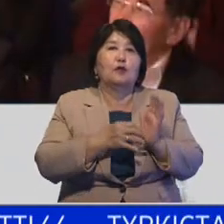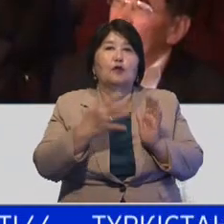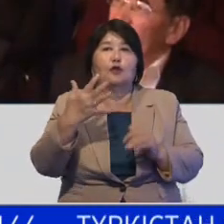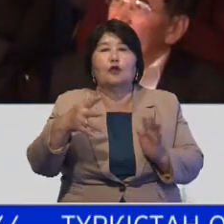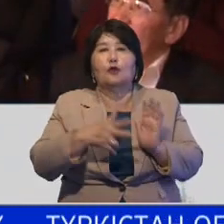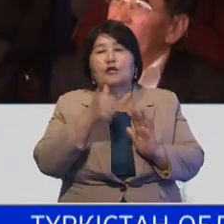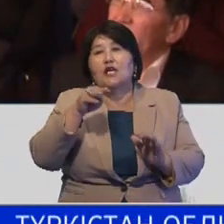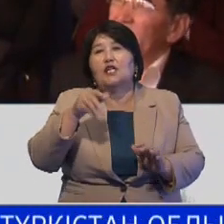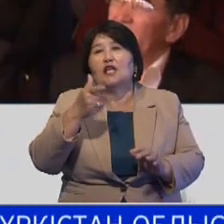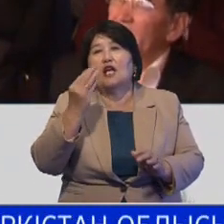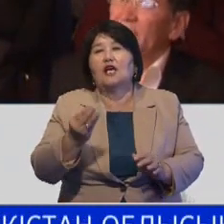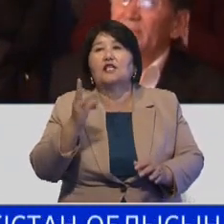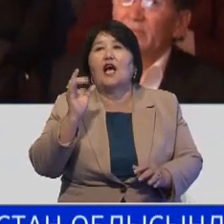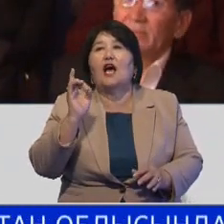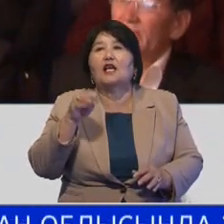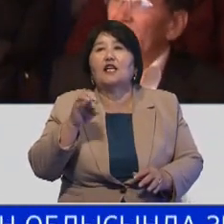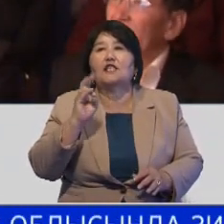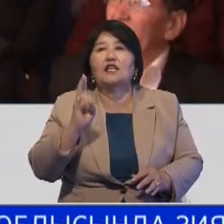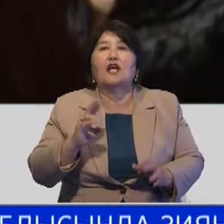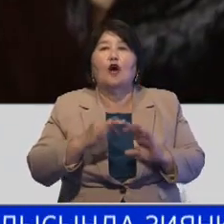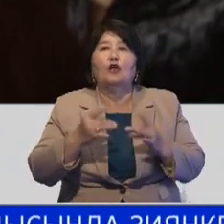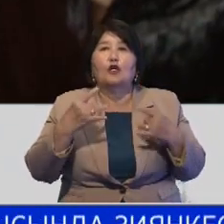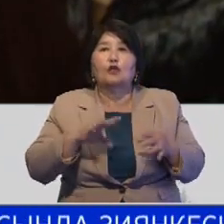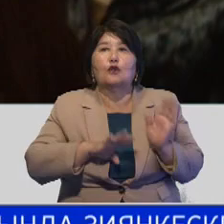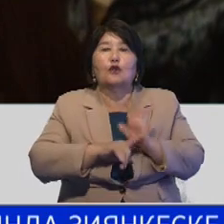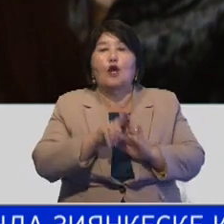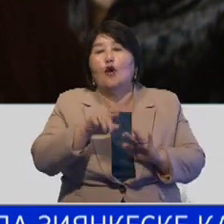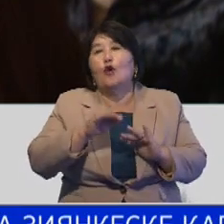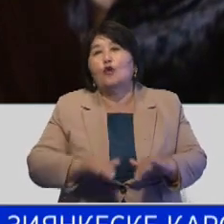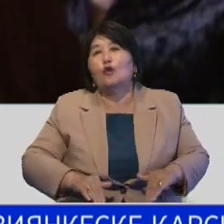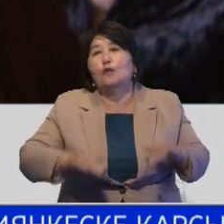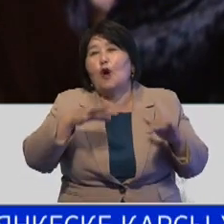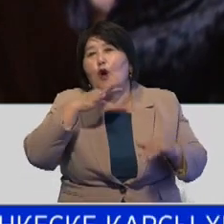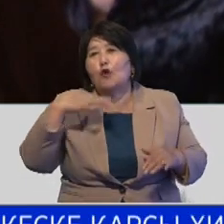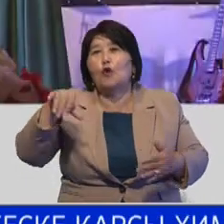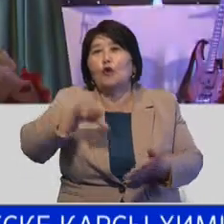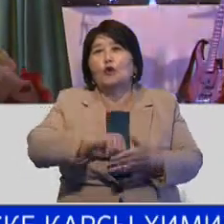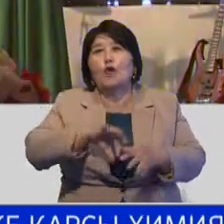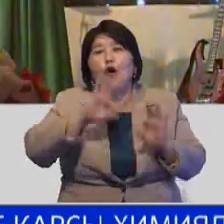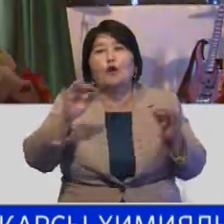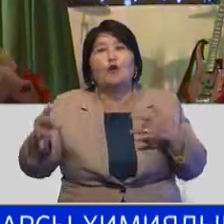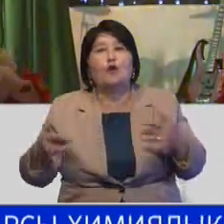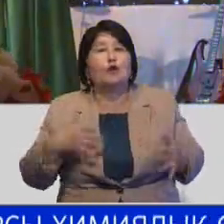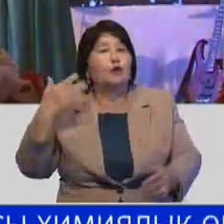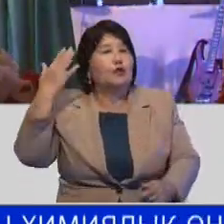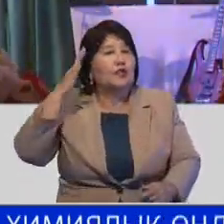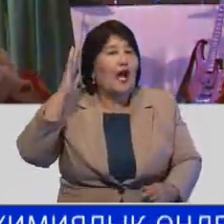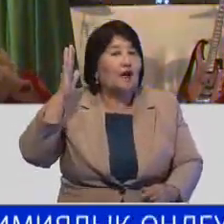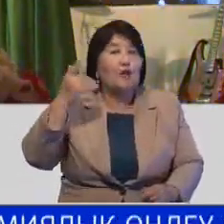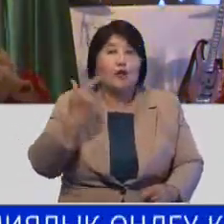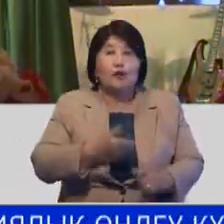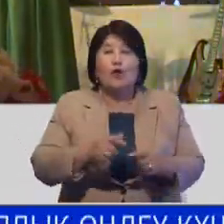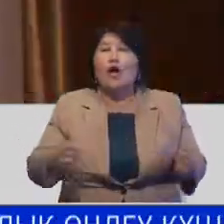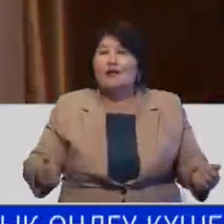1958 жылы Жалағаш ауданы Қаратерең ауылында дүниеге келген. Ол бала күнінен көпшіліктің алдында өнер көрсетуді армандапты,